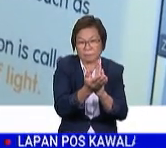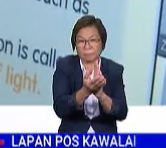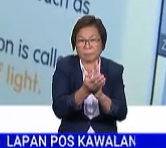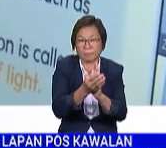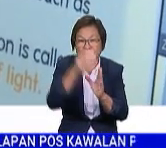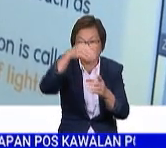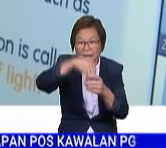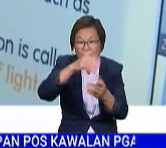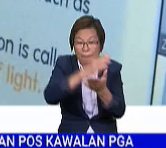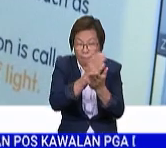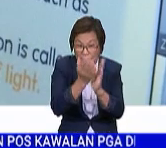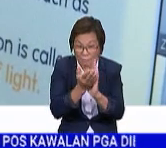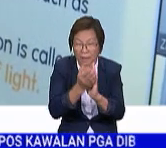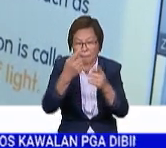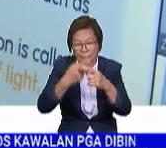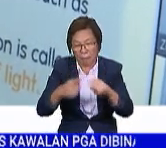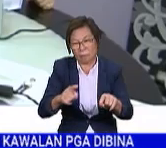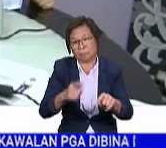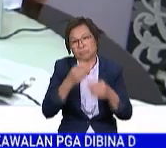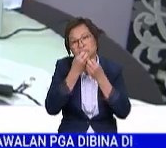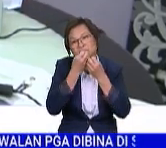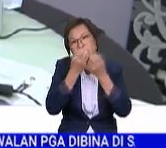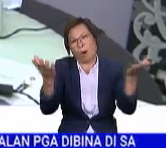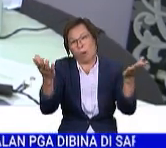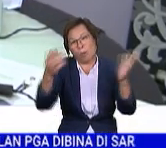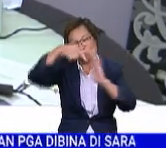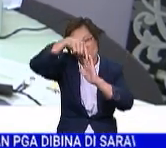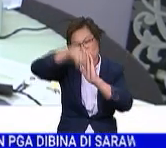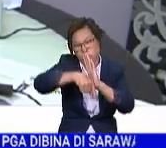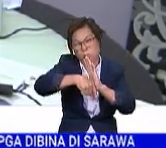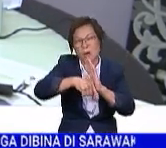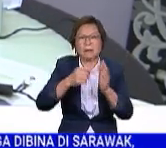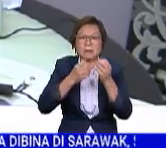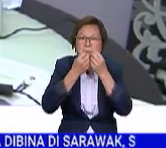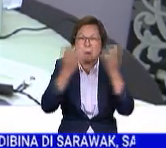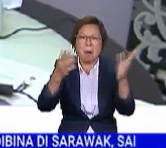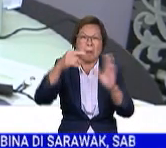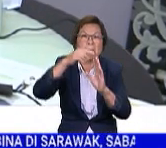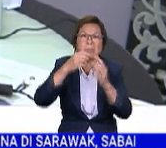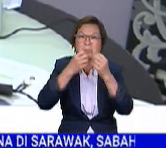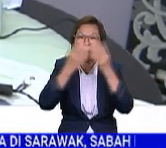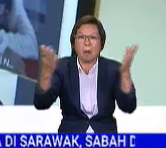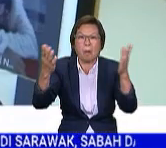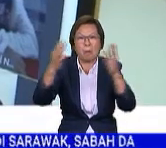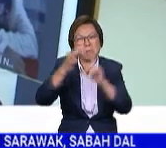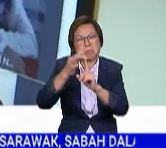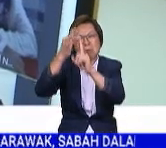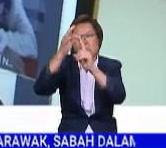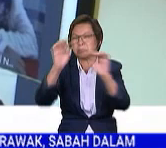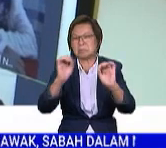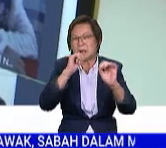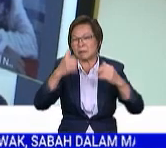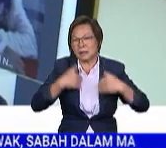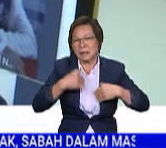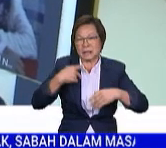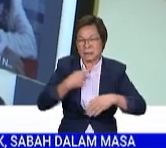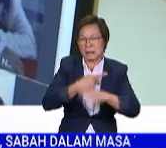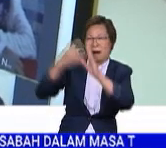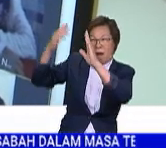namun akhirnya tidak disebut secara khusus dan kita berharap